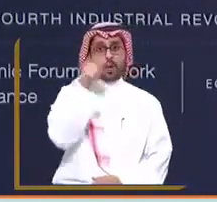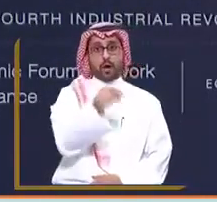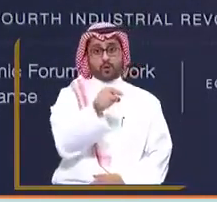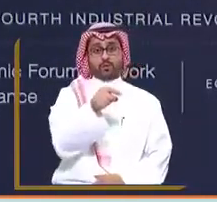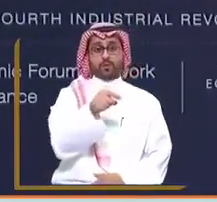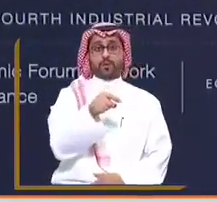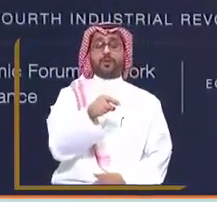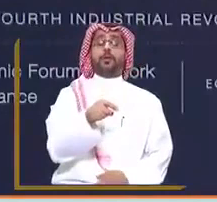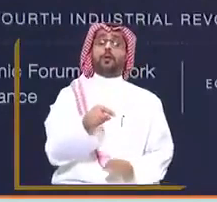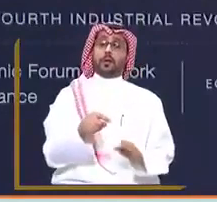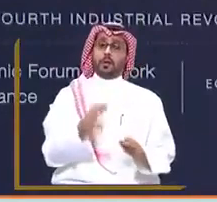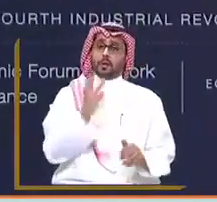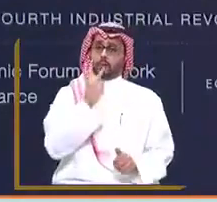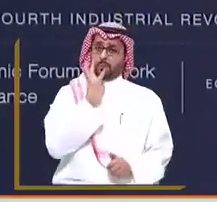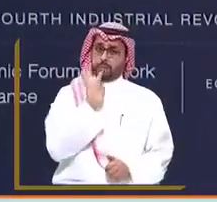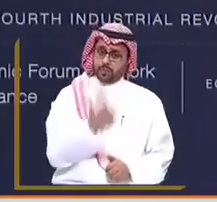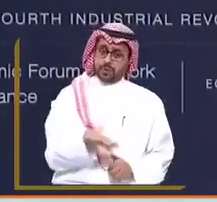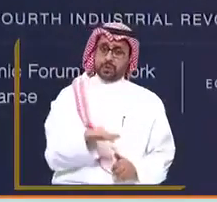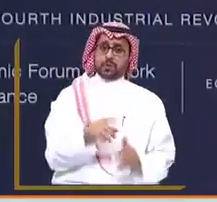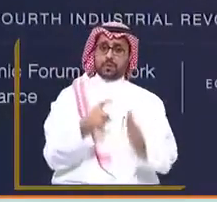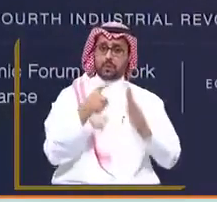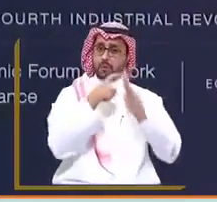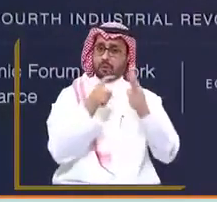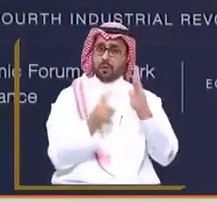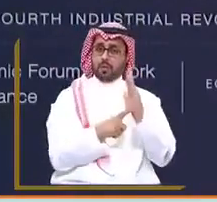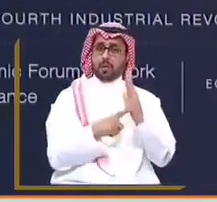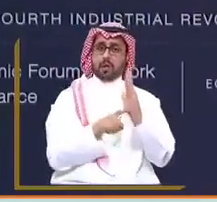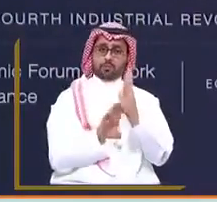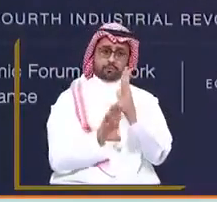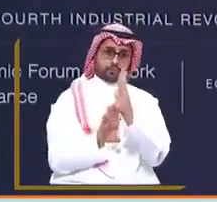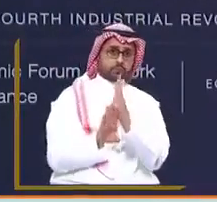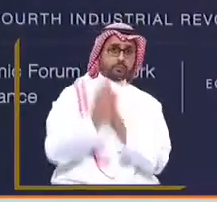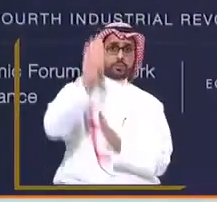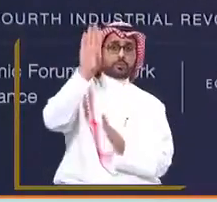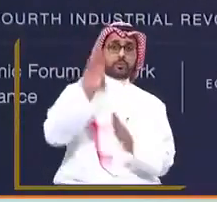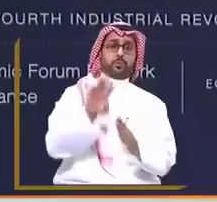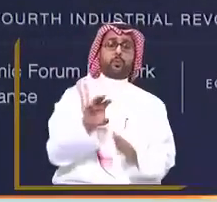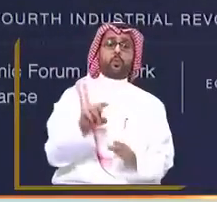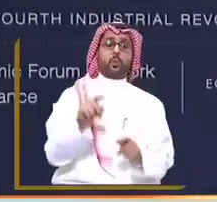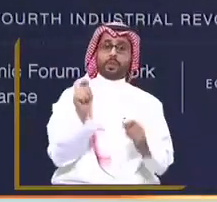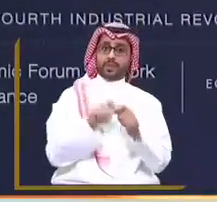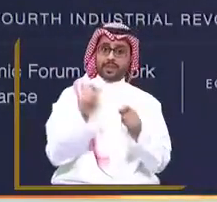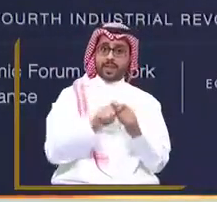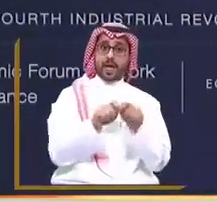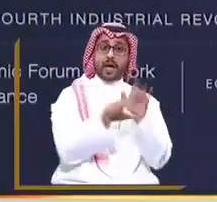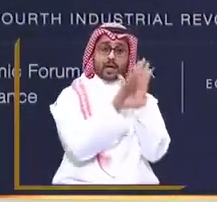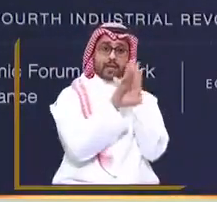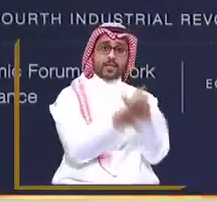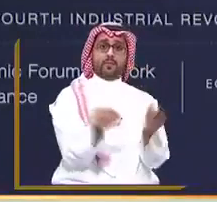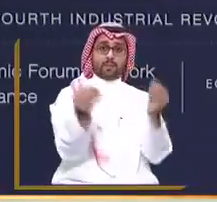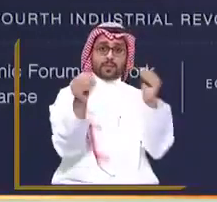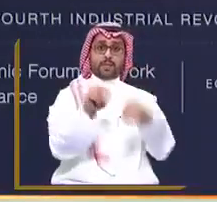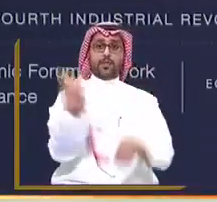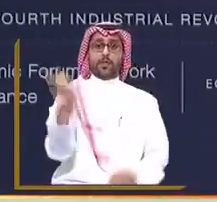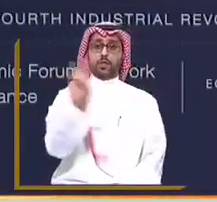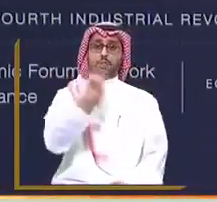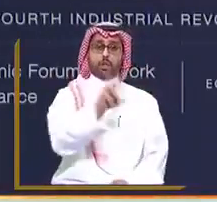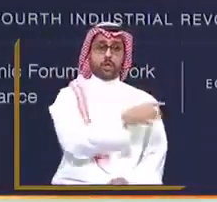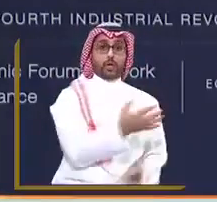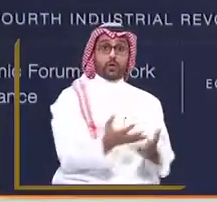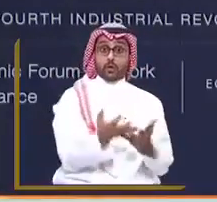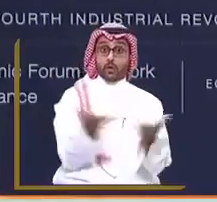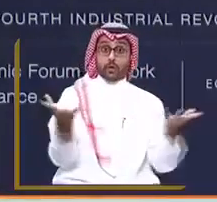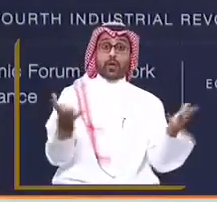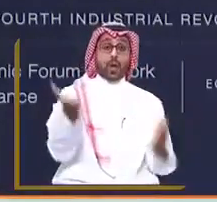ووضعت أيضا السهولة في التشريعات لتمكين القطاع الصناعي. أيضا اليوم تم الحديث حتى